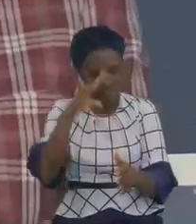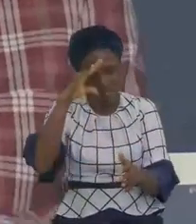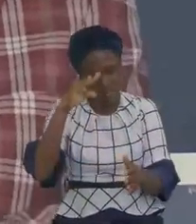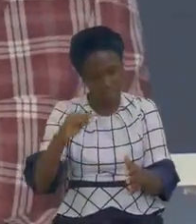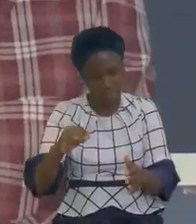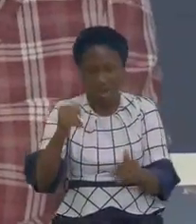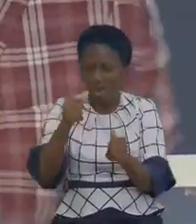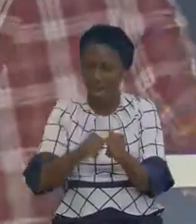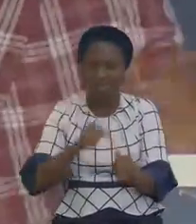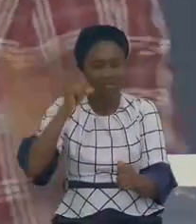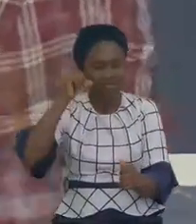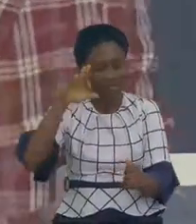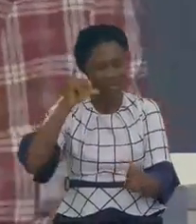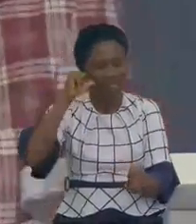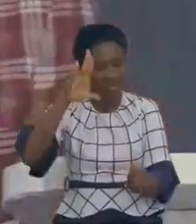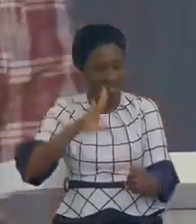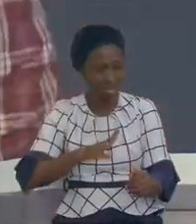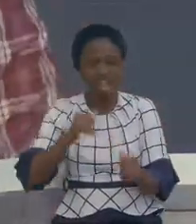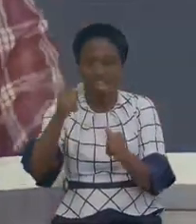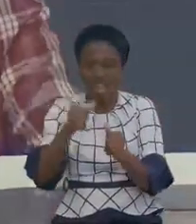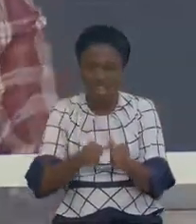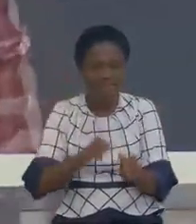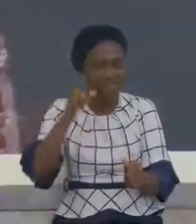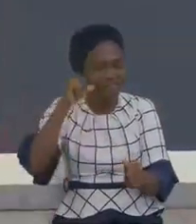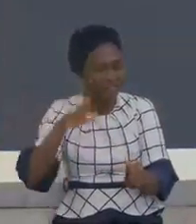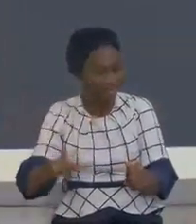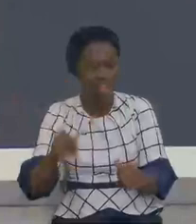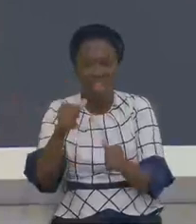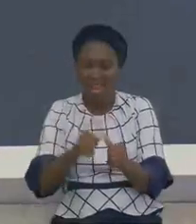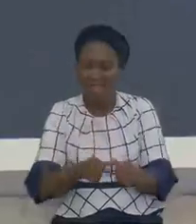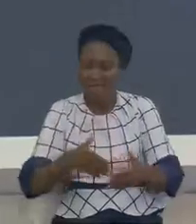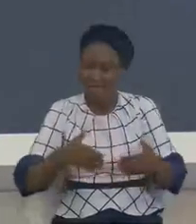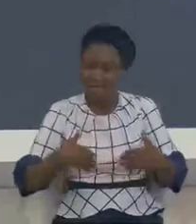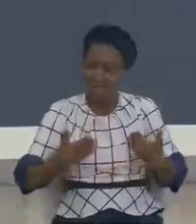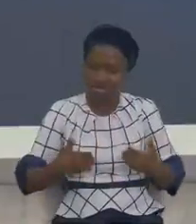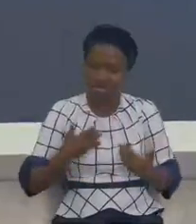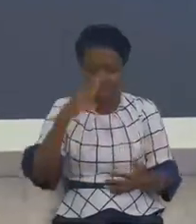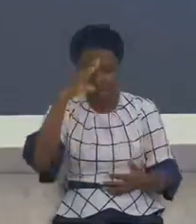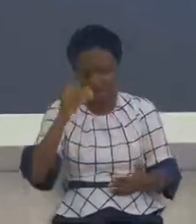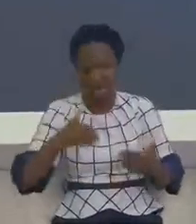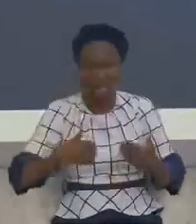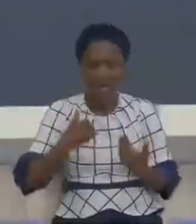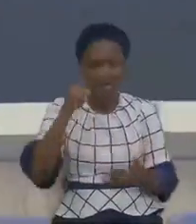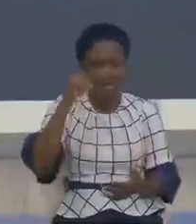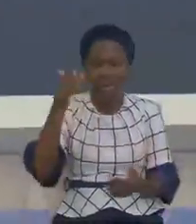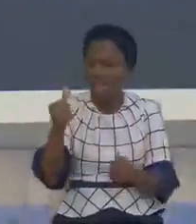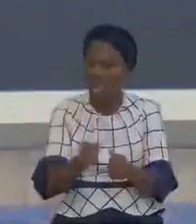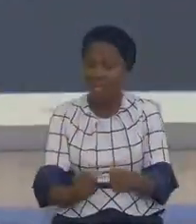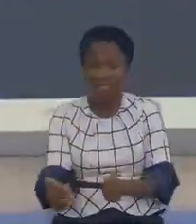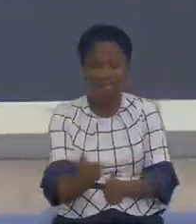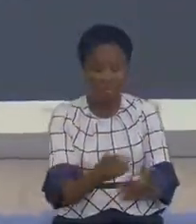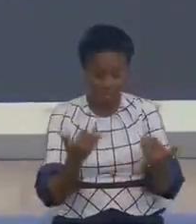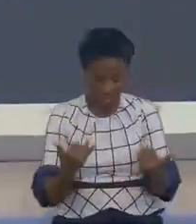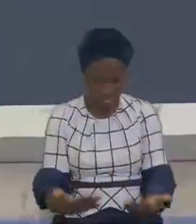homme, chaque jeune fille, tout le monde présent ici, nous monterons plus